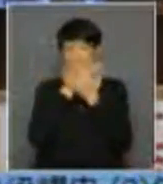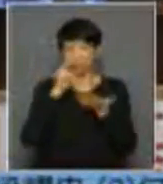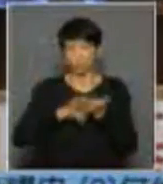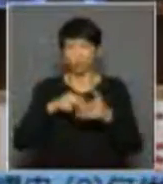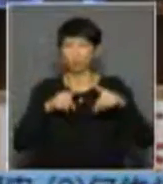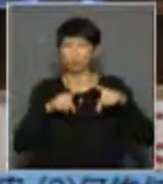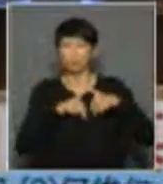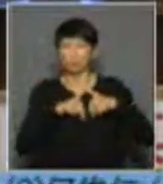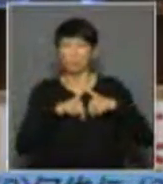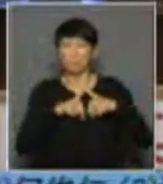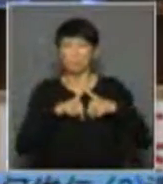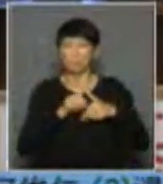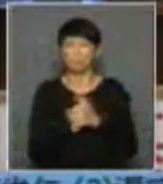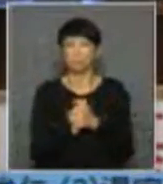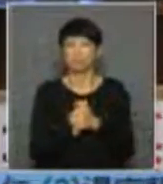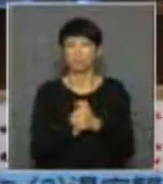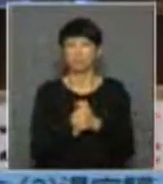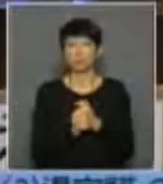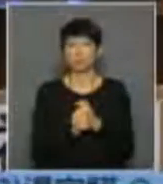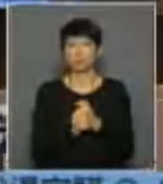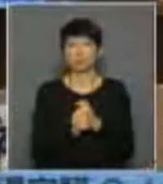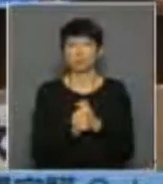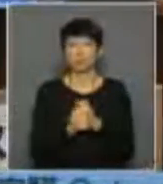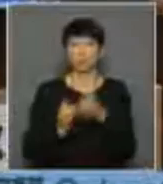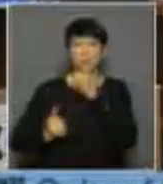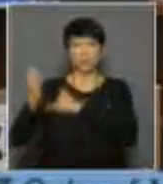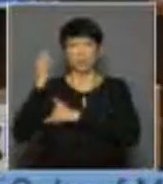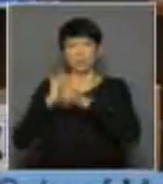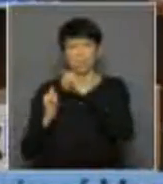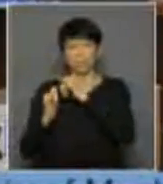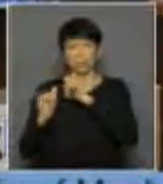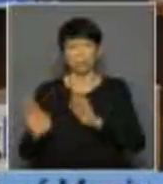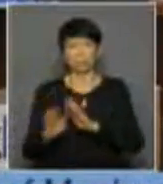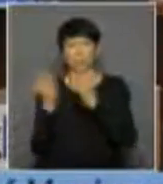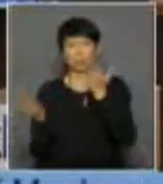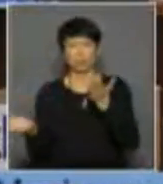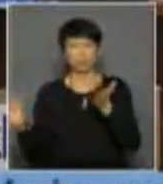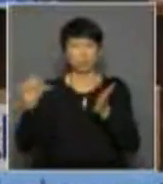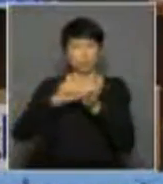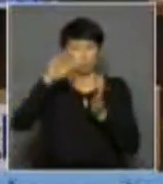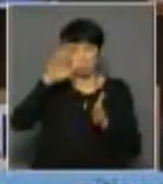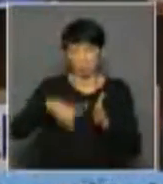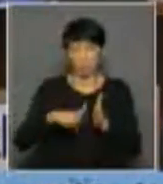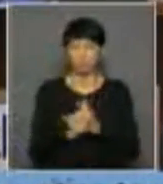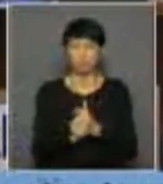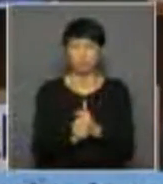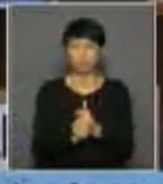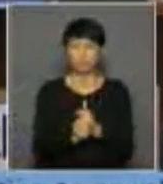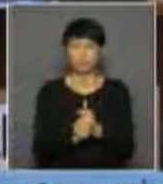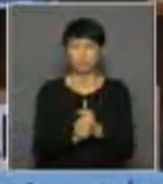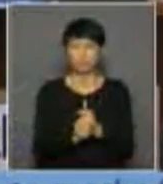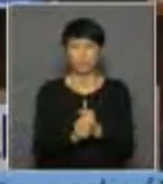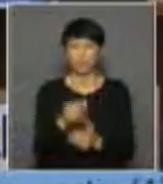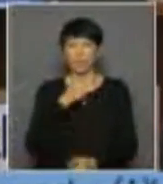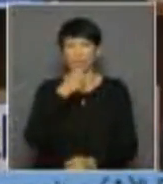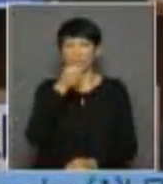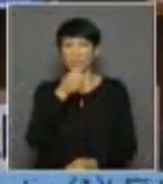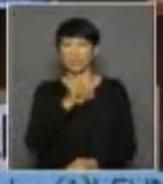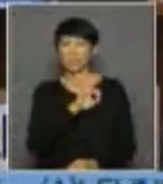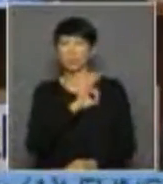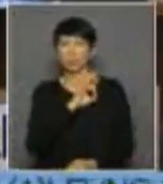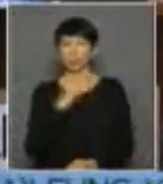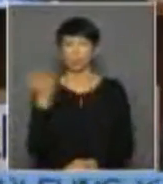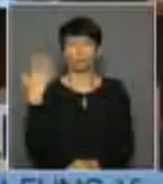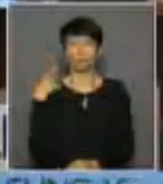度是即幾乎是有史以來是最低那麼滯的。記協昨天就出了聲明，